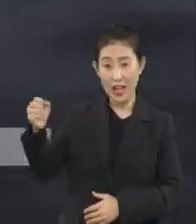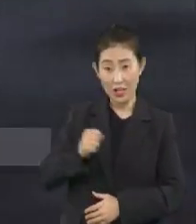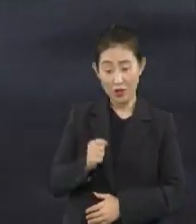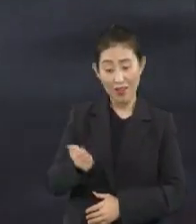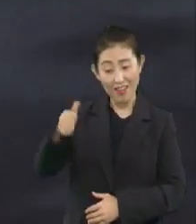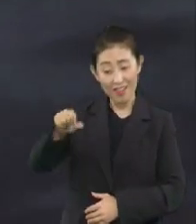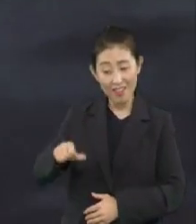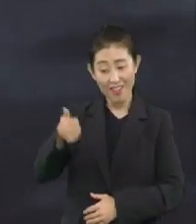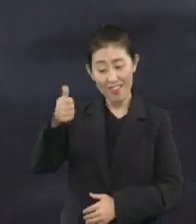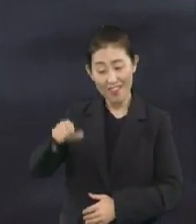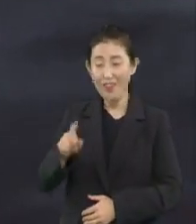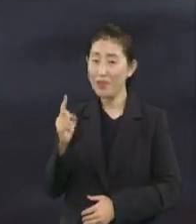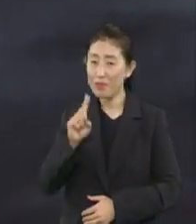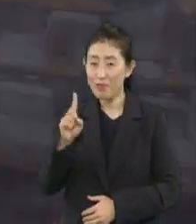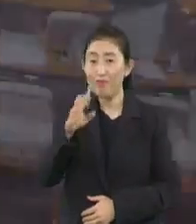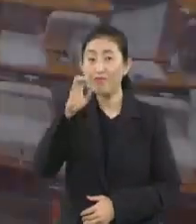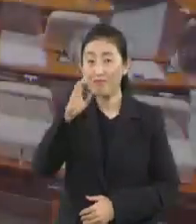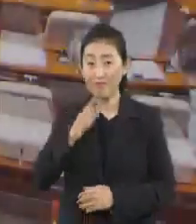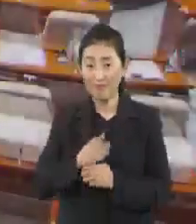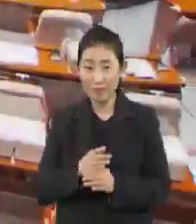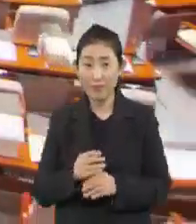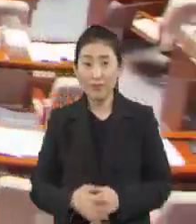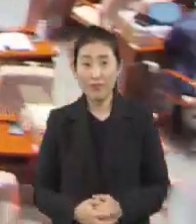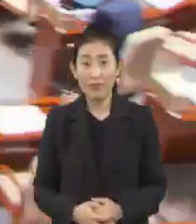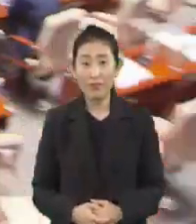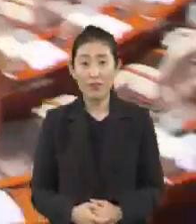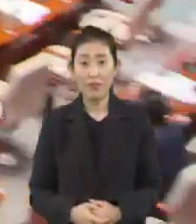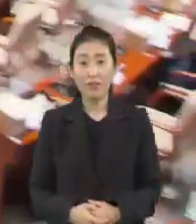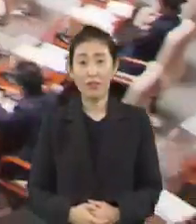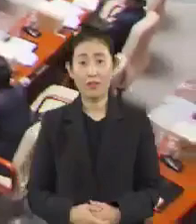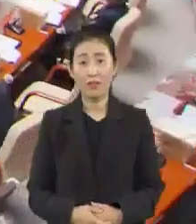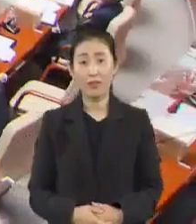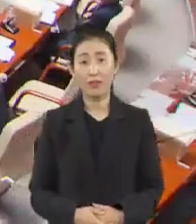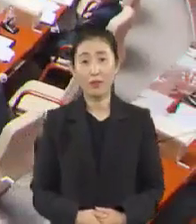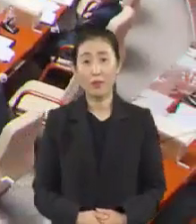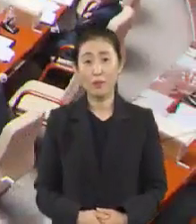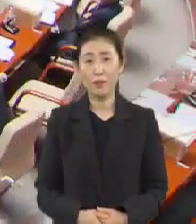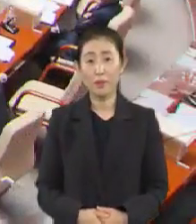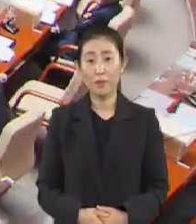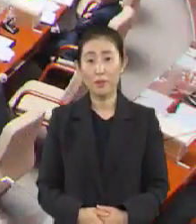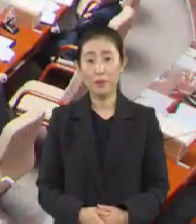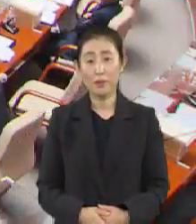이어질지 이목이 집중되고 있습니다. TJB 김성민입니다.